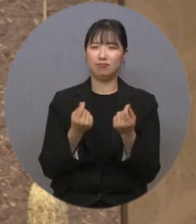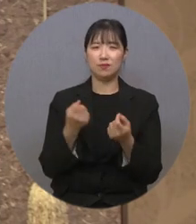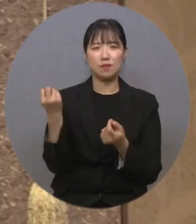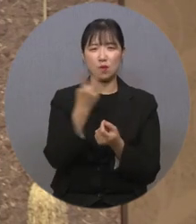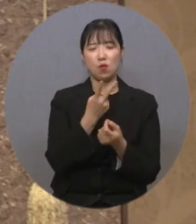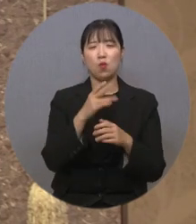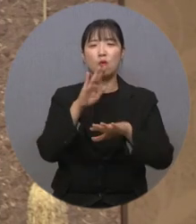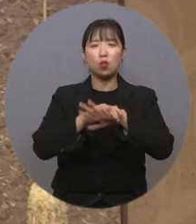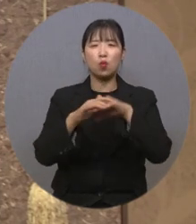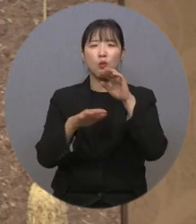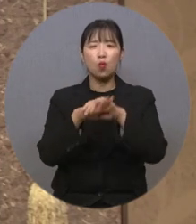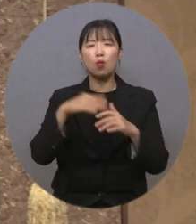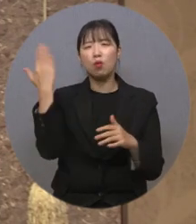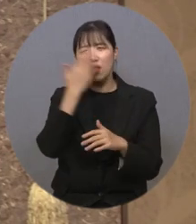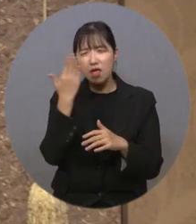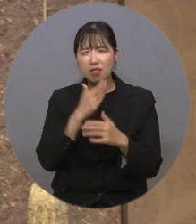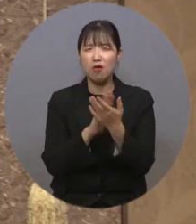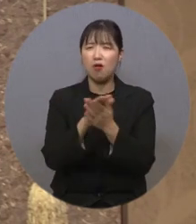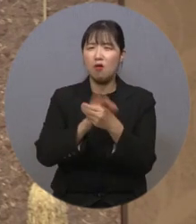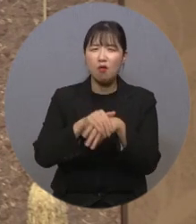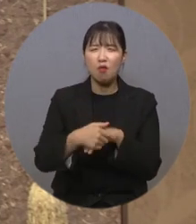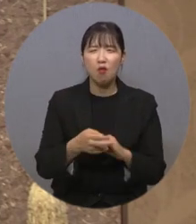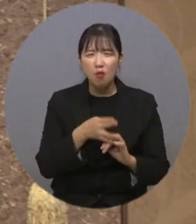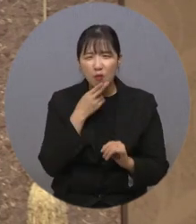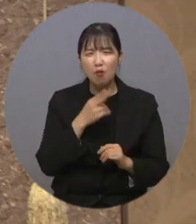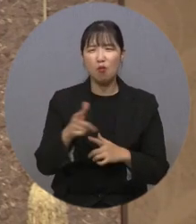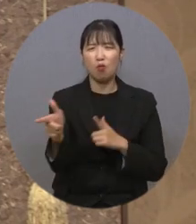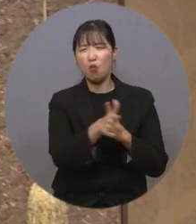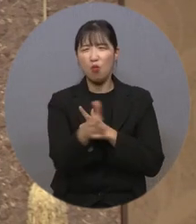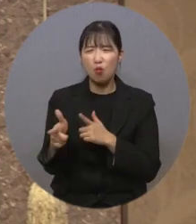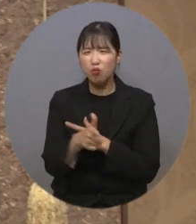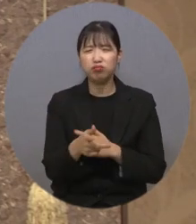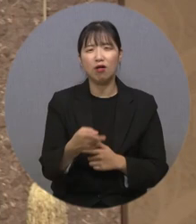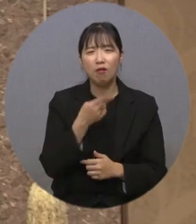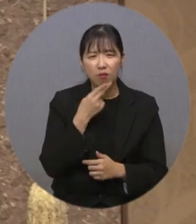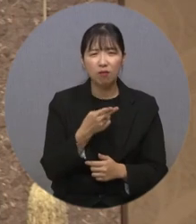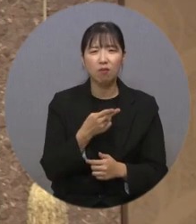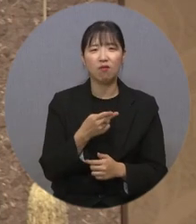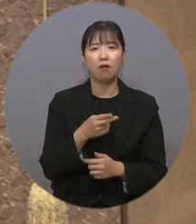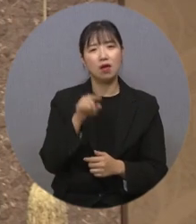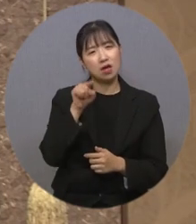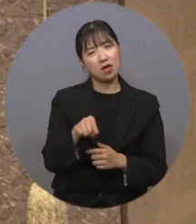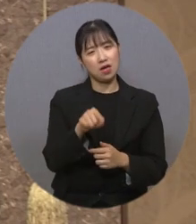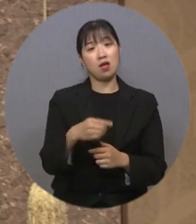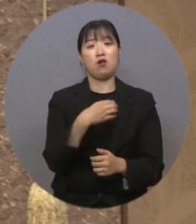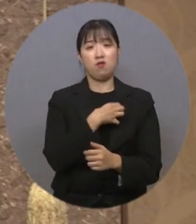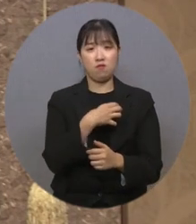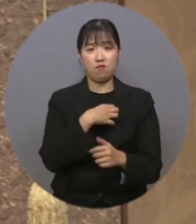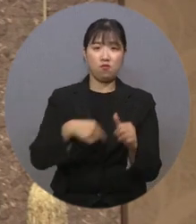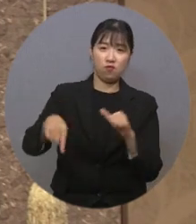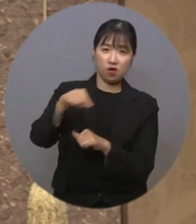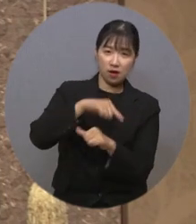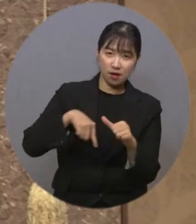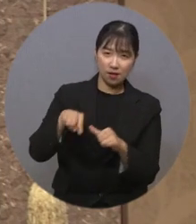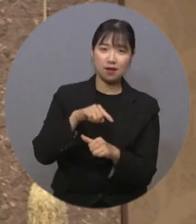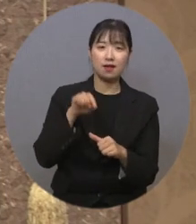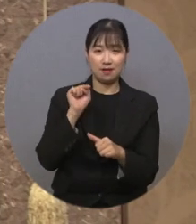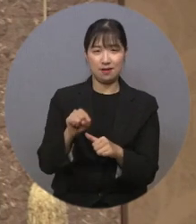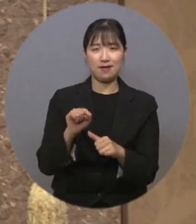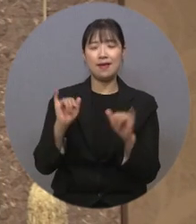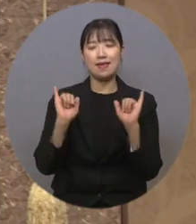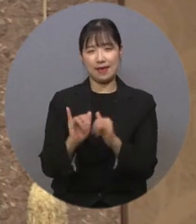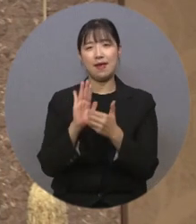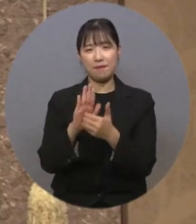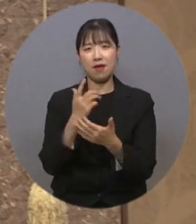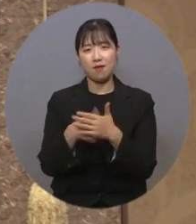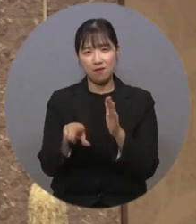또 손 세정제도 없고 네. 소독약도 없고 이러한 위기를 저희들이 어떤 예방적인